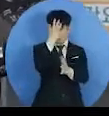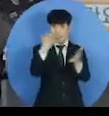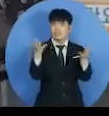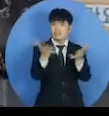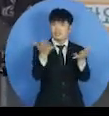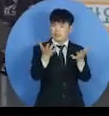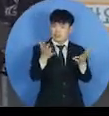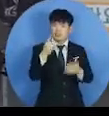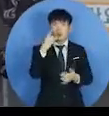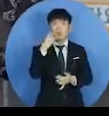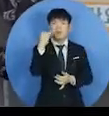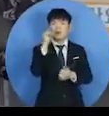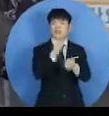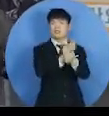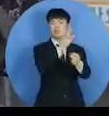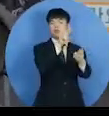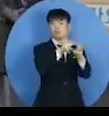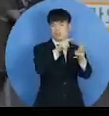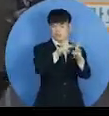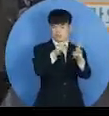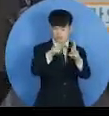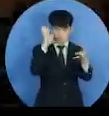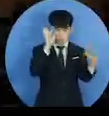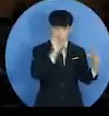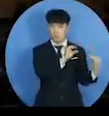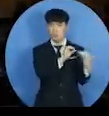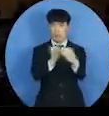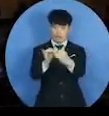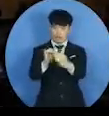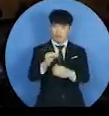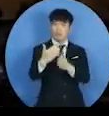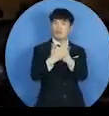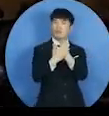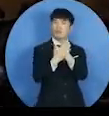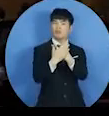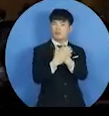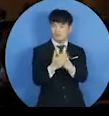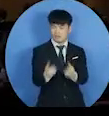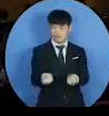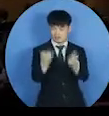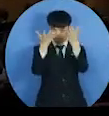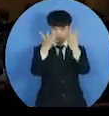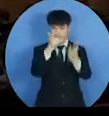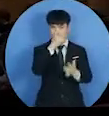천안시 직장맘 지원센터가 육아맘들을 위한 공감 토닥토닥 행사를 진행했습니다.